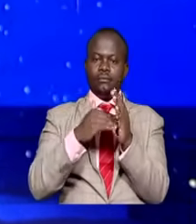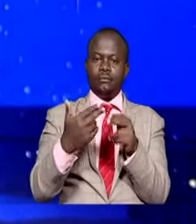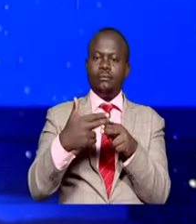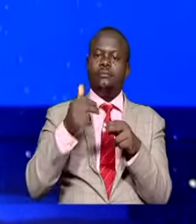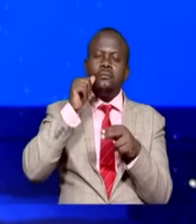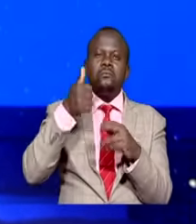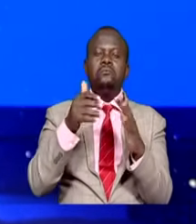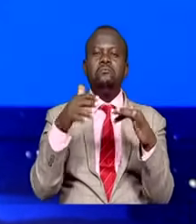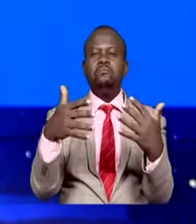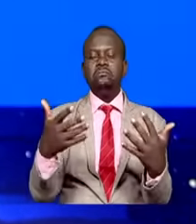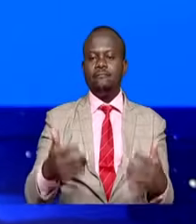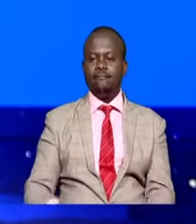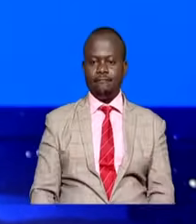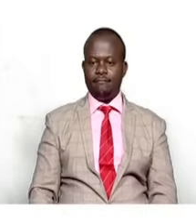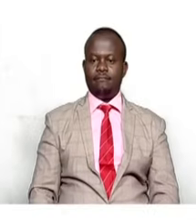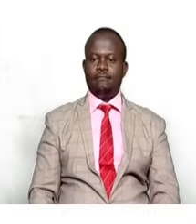munsi w'ejo